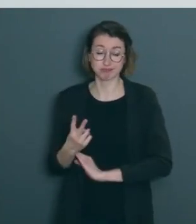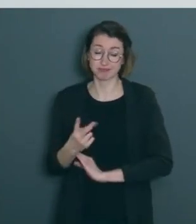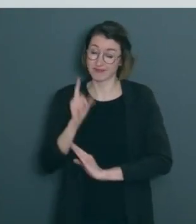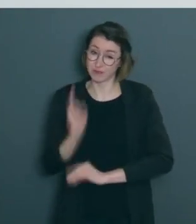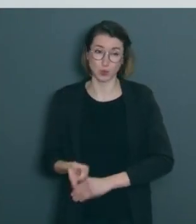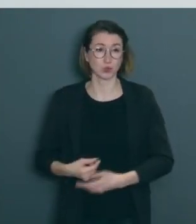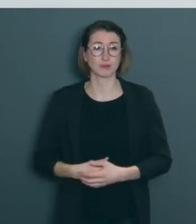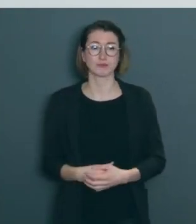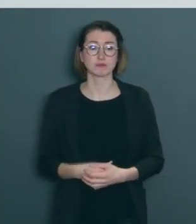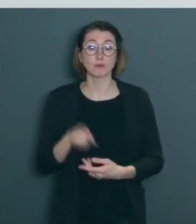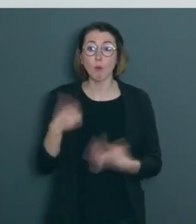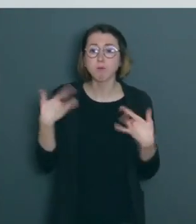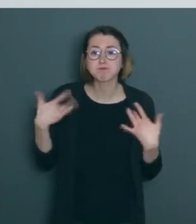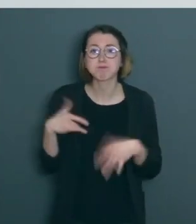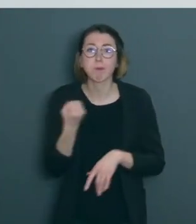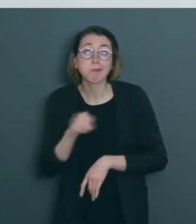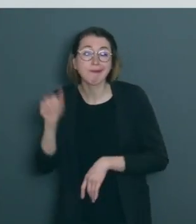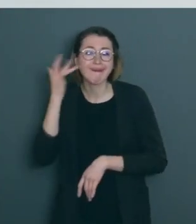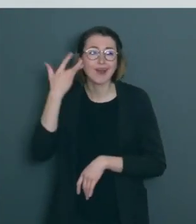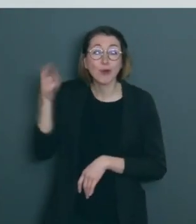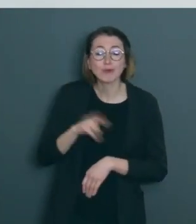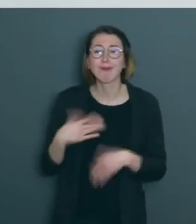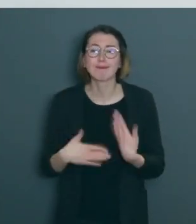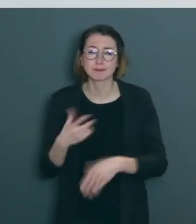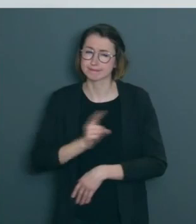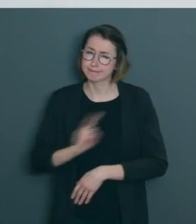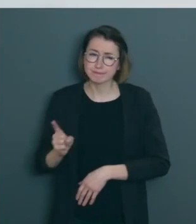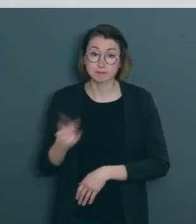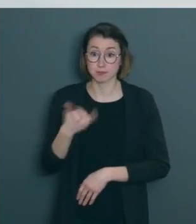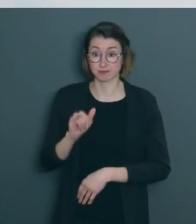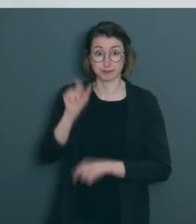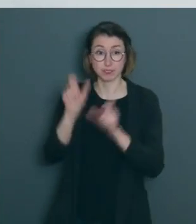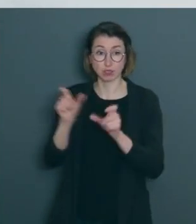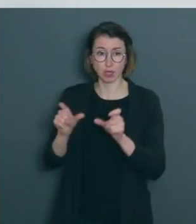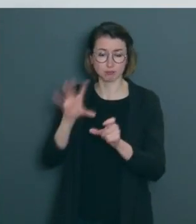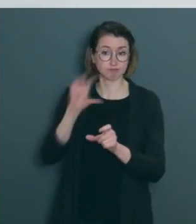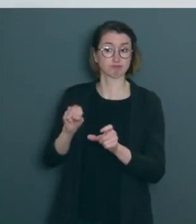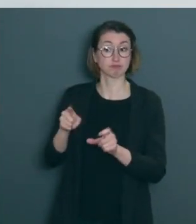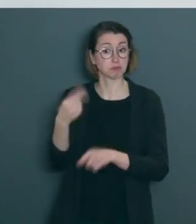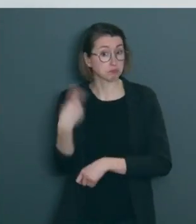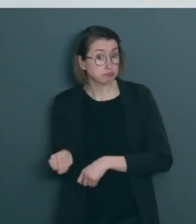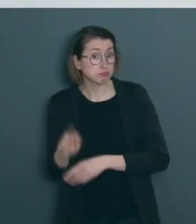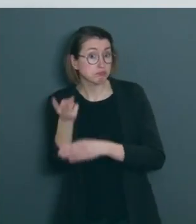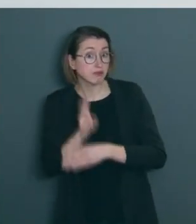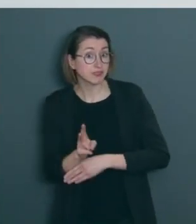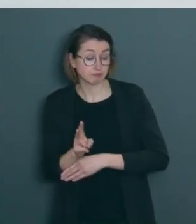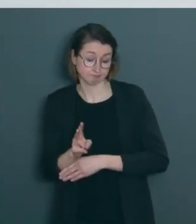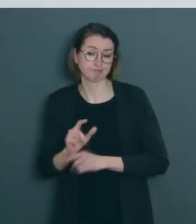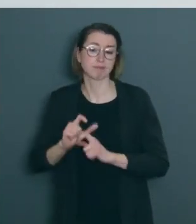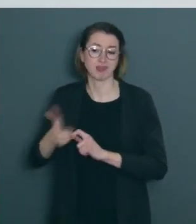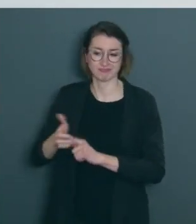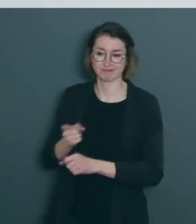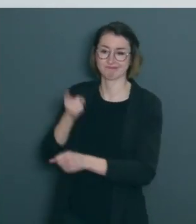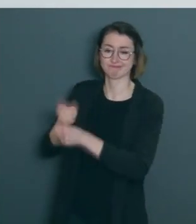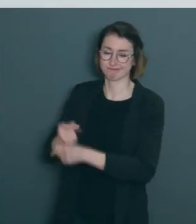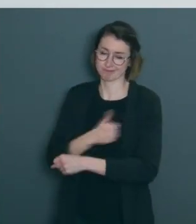allons se faire tester, et s'il y a des gens qui ne veulent pas ça, il y a des sanctions qui s'appliqueront, et ça sera